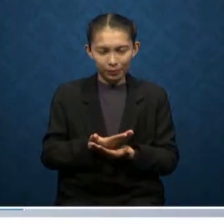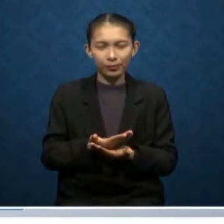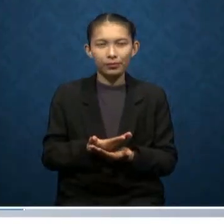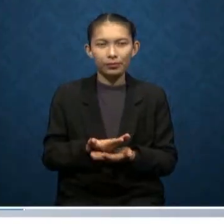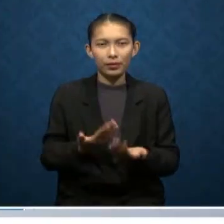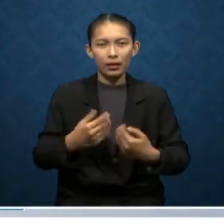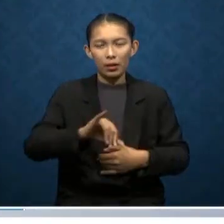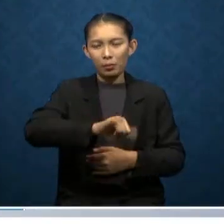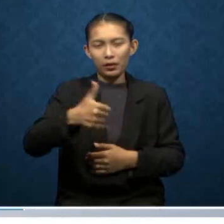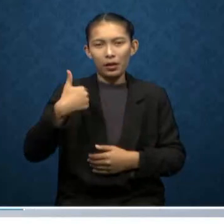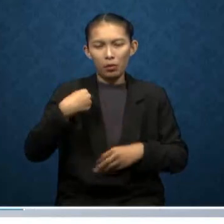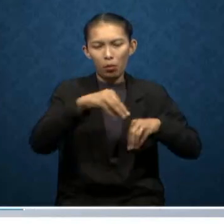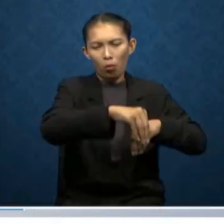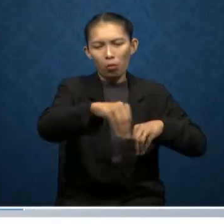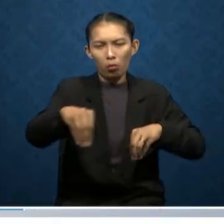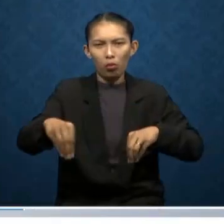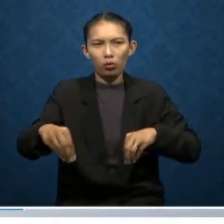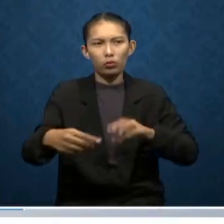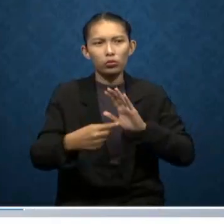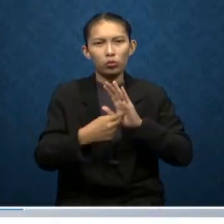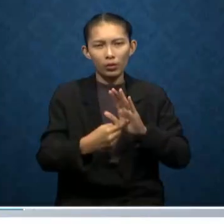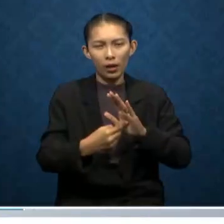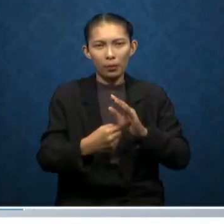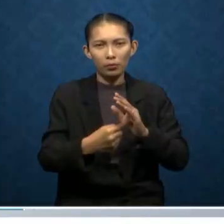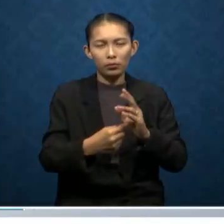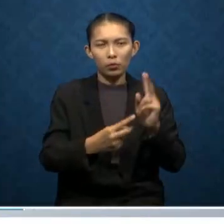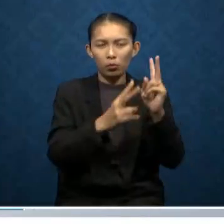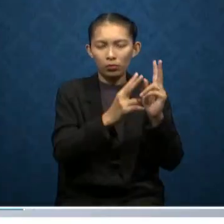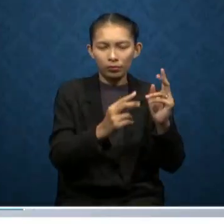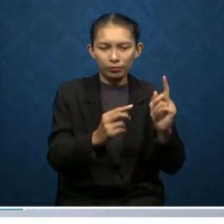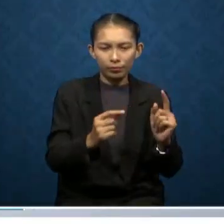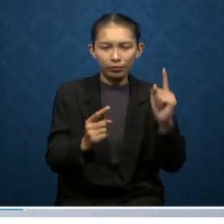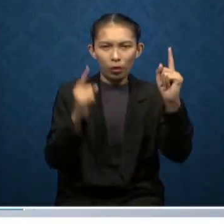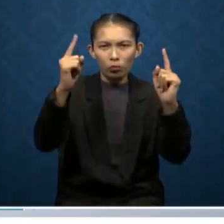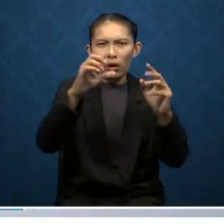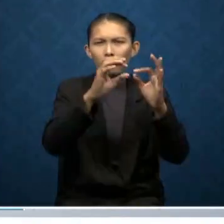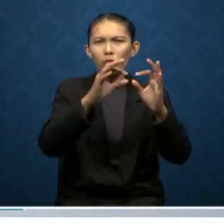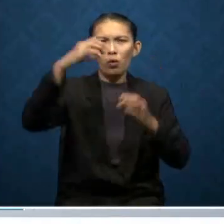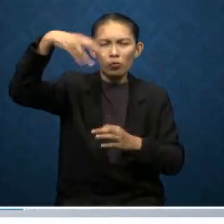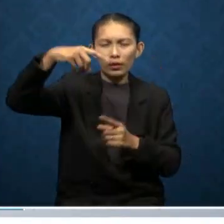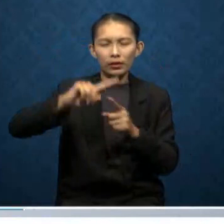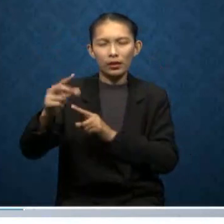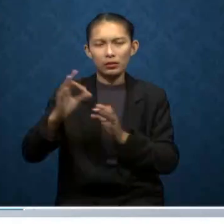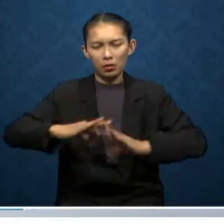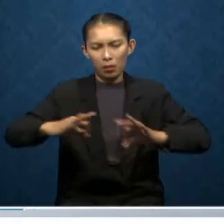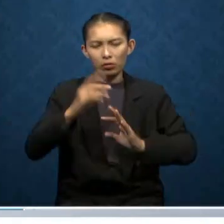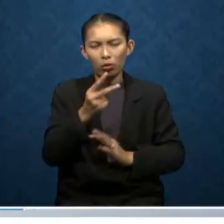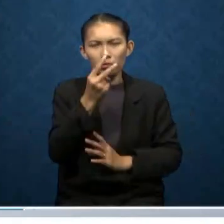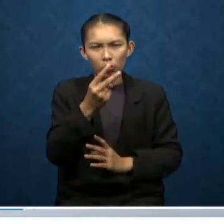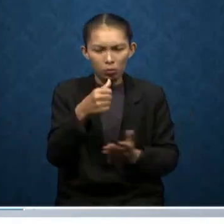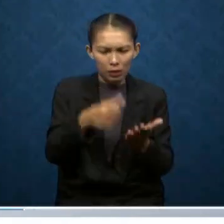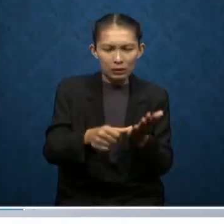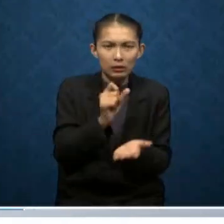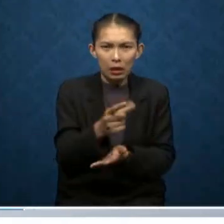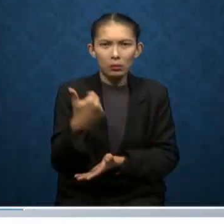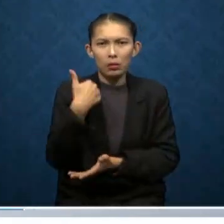penguเช่นเช่ไฟ้า ธุรระแมนาคลม้นี้กได้เกพรศีหรอไเจากเดิม